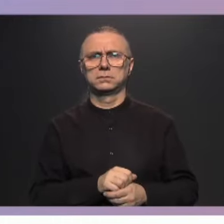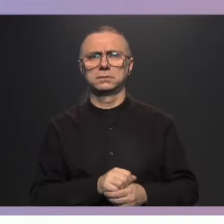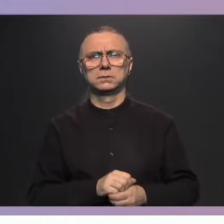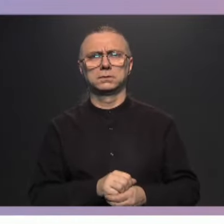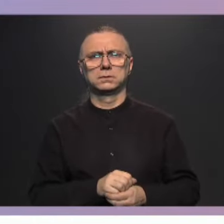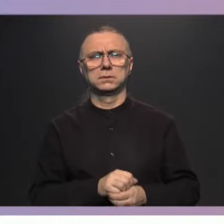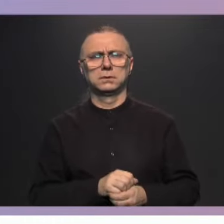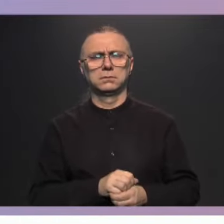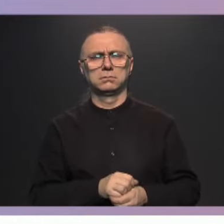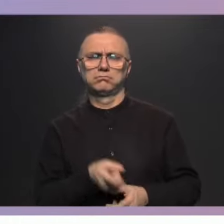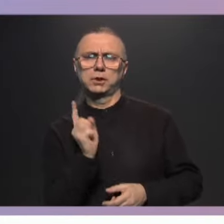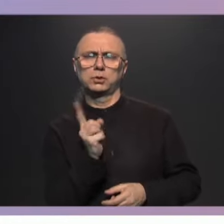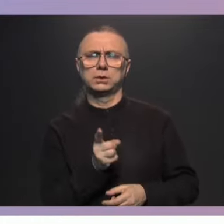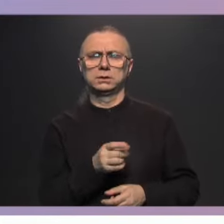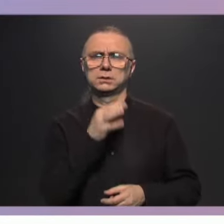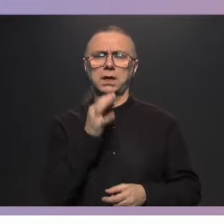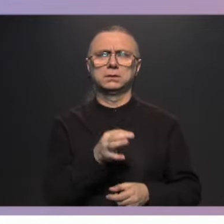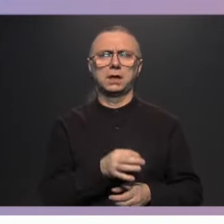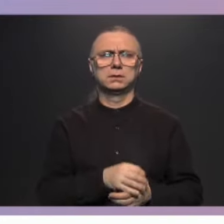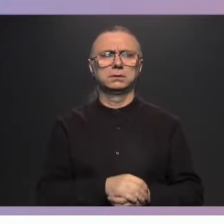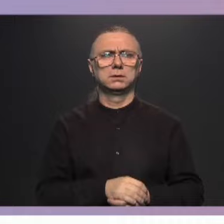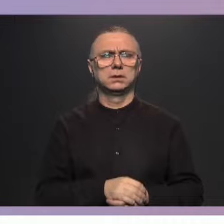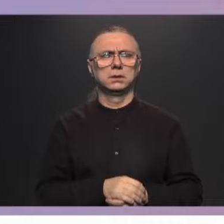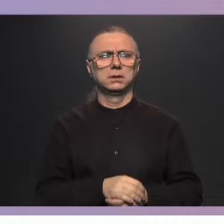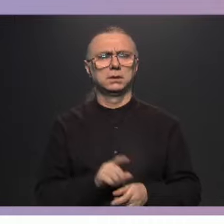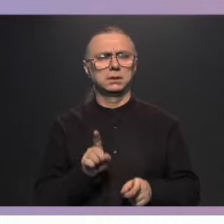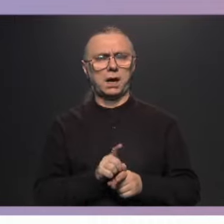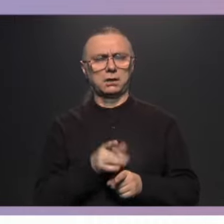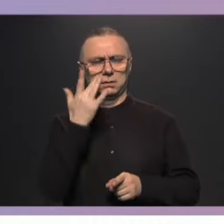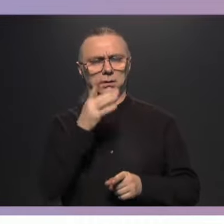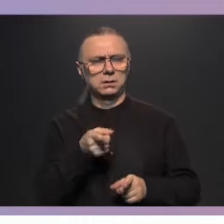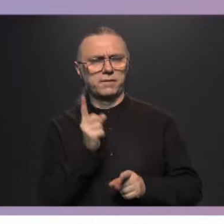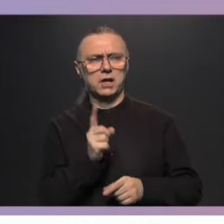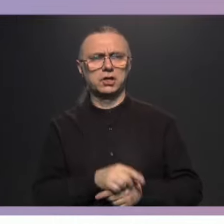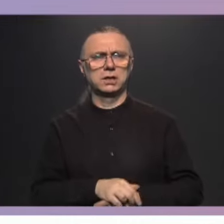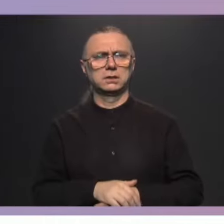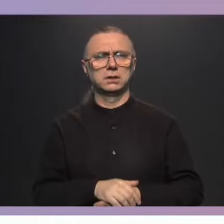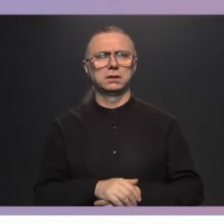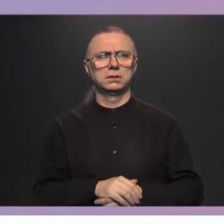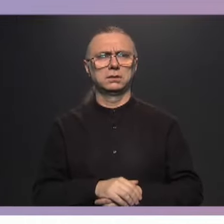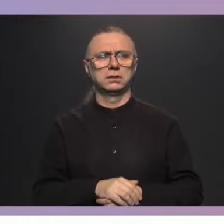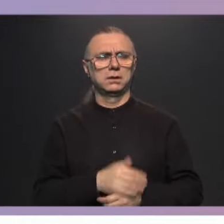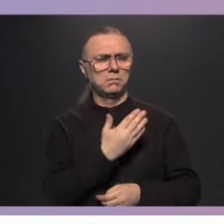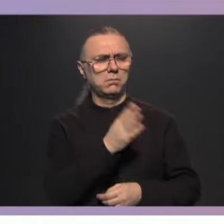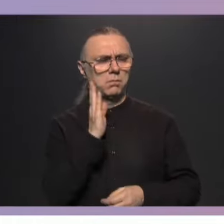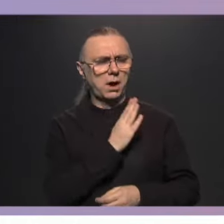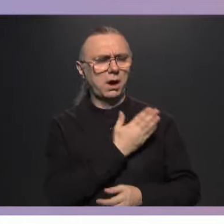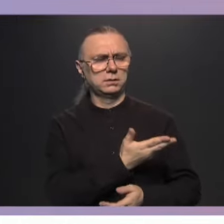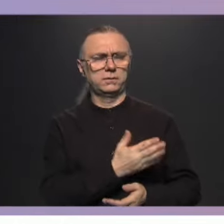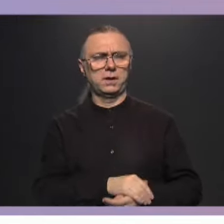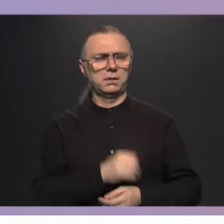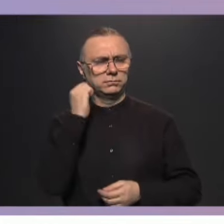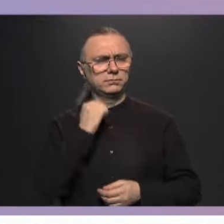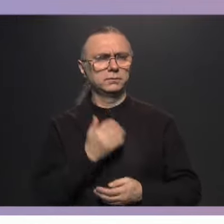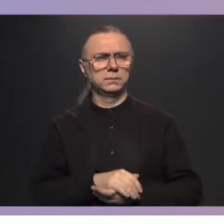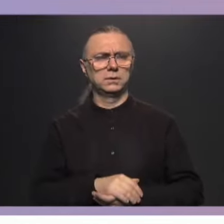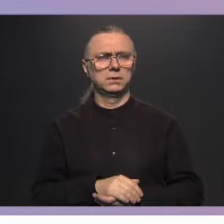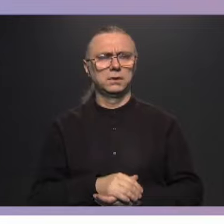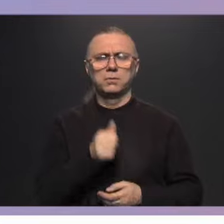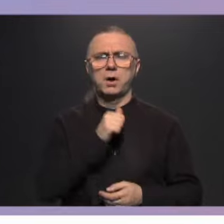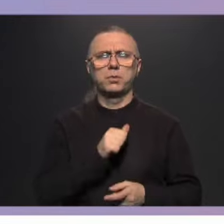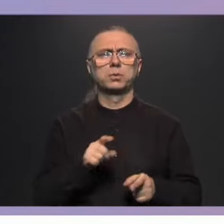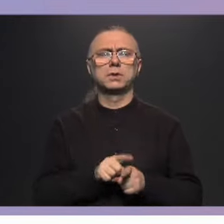и приструнить и сказать, слушай, ты так, дружище, не выражайся. Это все-таки пожилой человек, тем более мать твоя, да, и все. Попробуй так